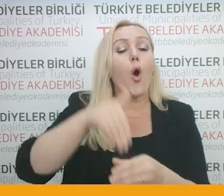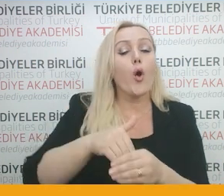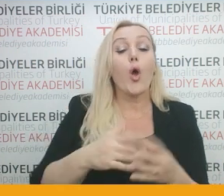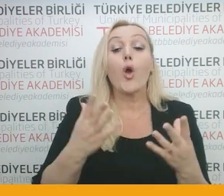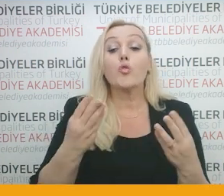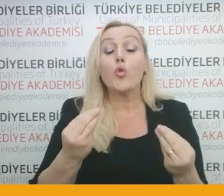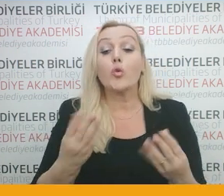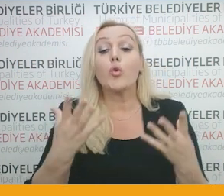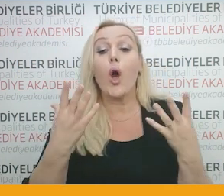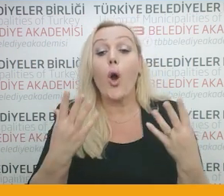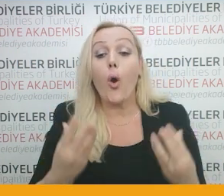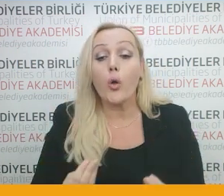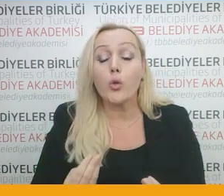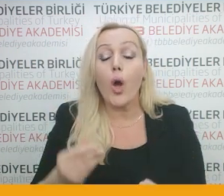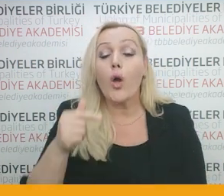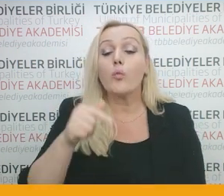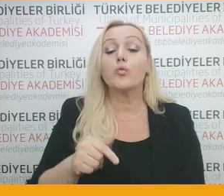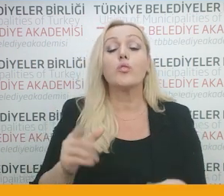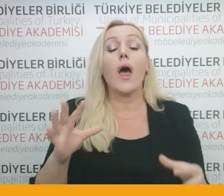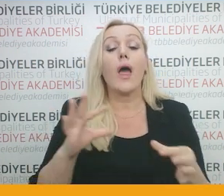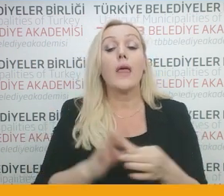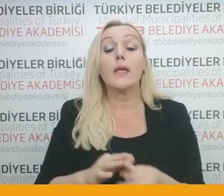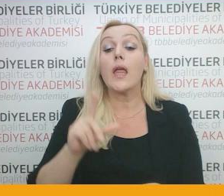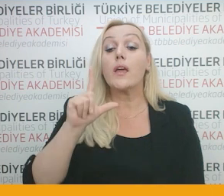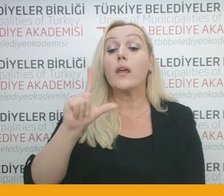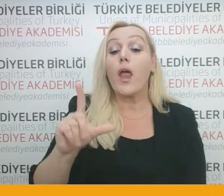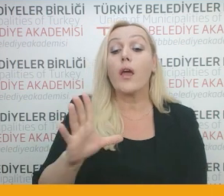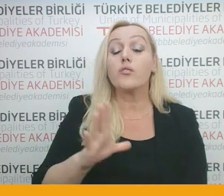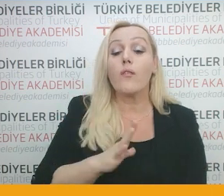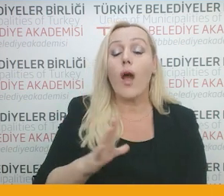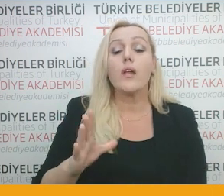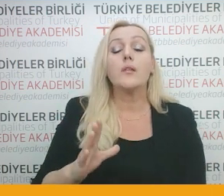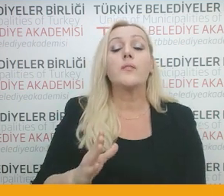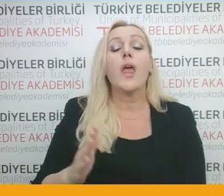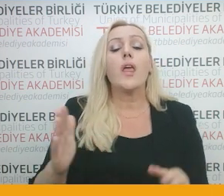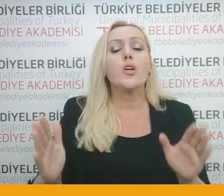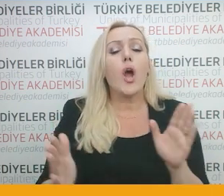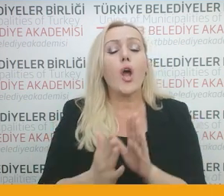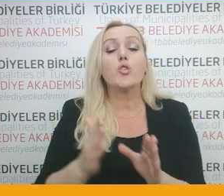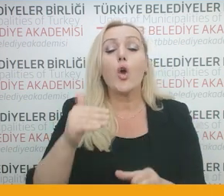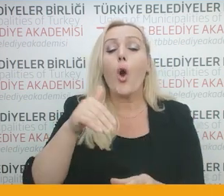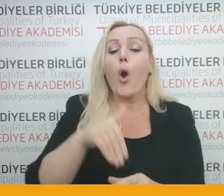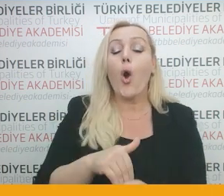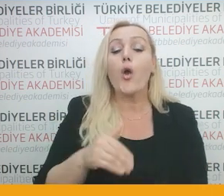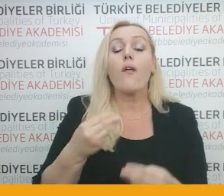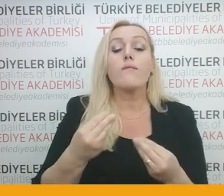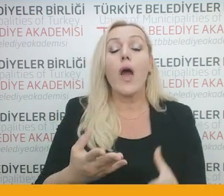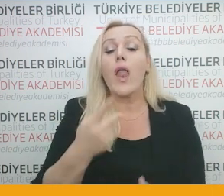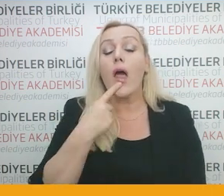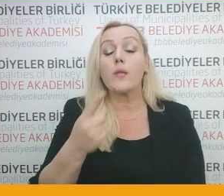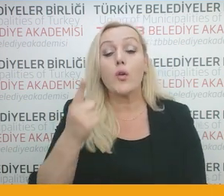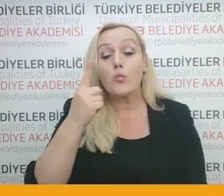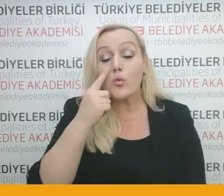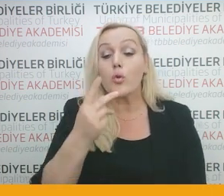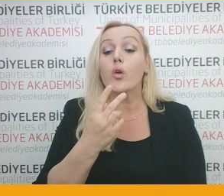gerekçesinde yazıyorlar. Bu konuda bir gerekçe yazılmış demişler ki karşı oy verenler müdürlük kadrosuna mevzuata aykırı atama